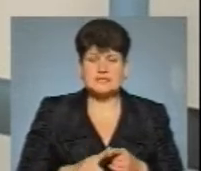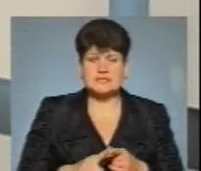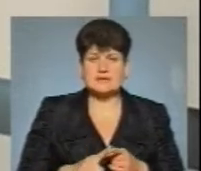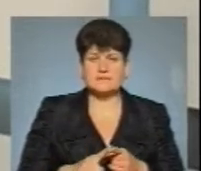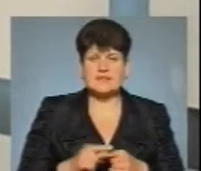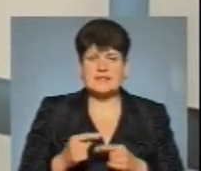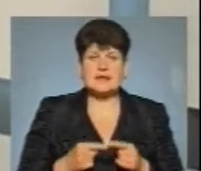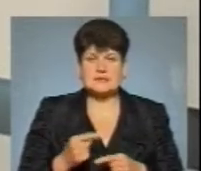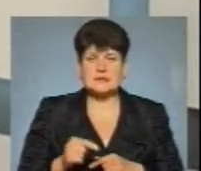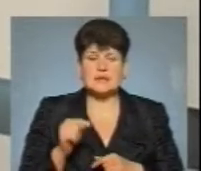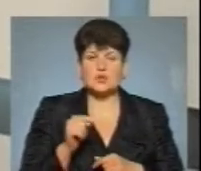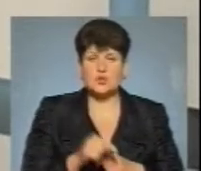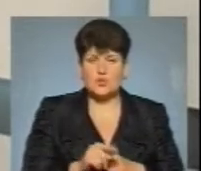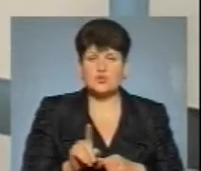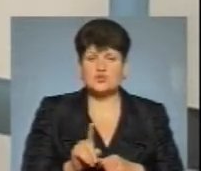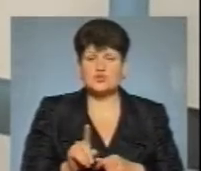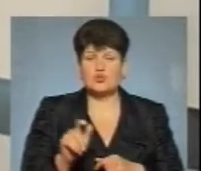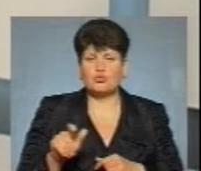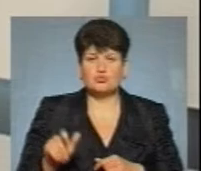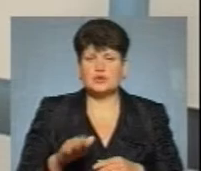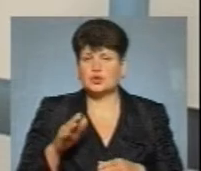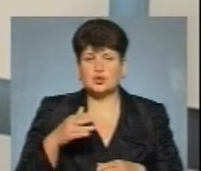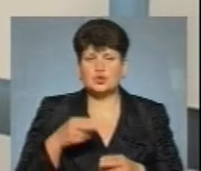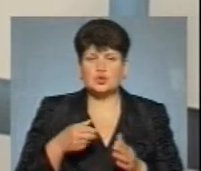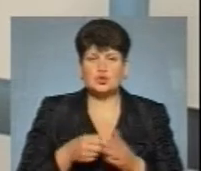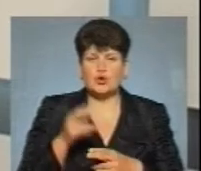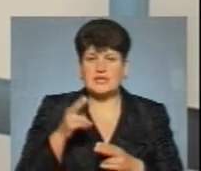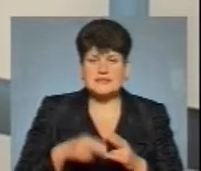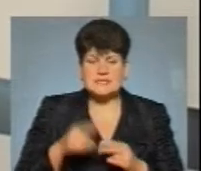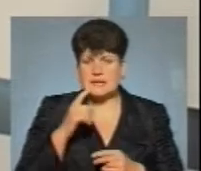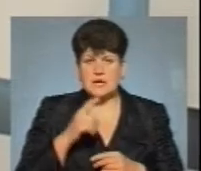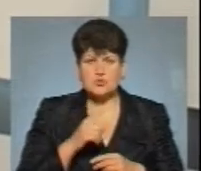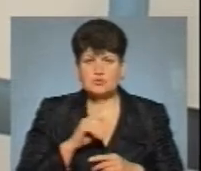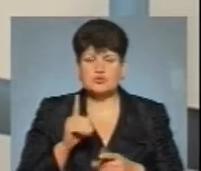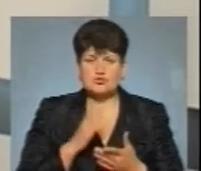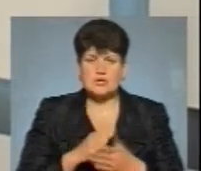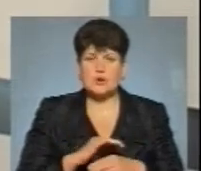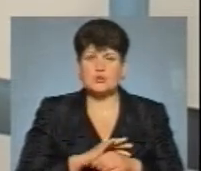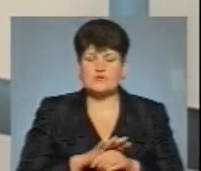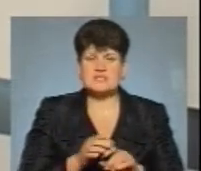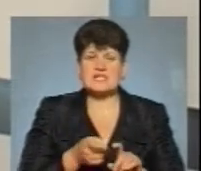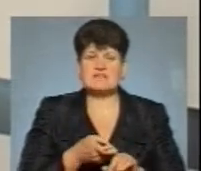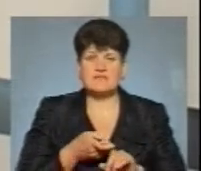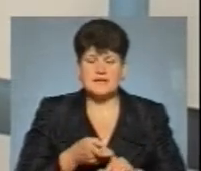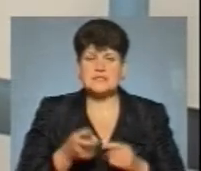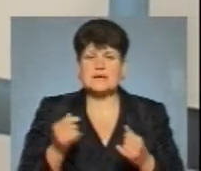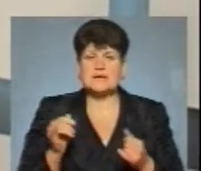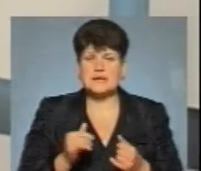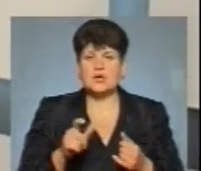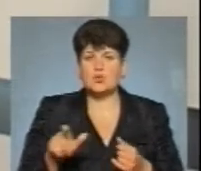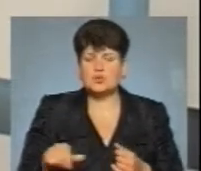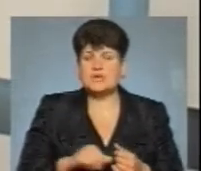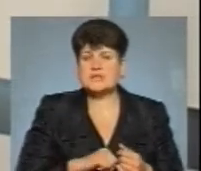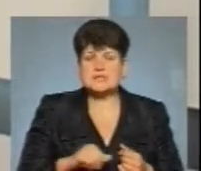наслідки того, що ми, люди, не до кінця розуміють, що є сьогодні коронавірусна інфекція, так, і сьогодні люди саме